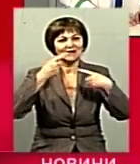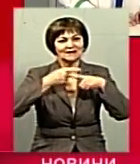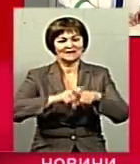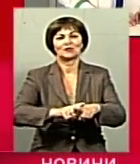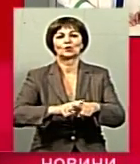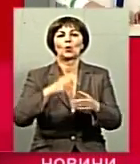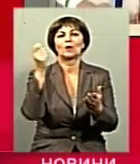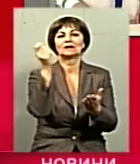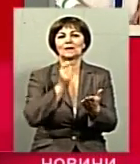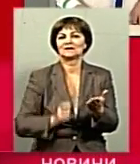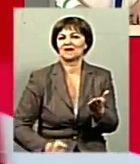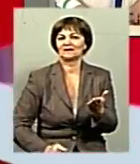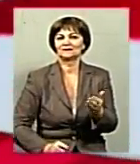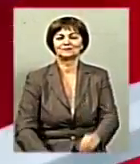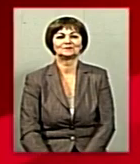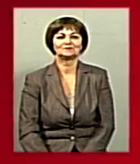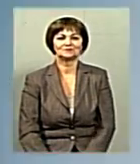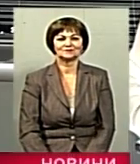написання.